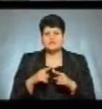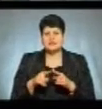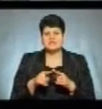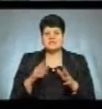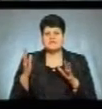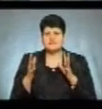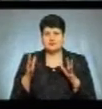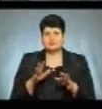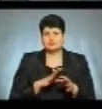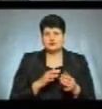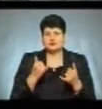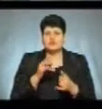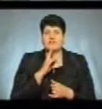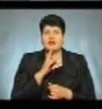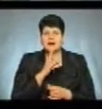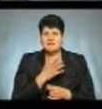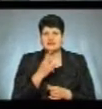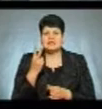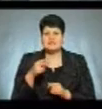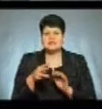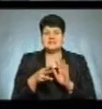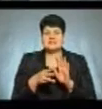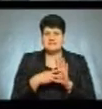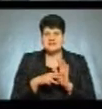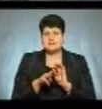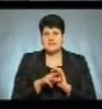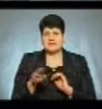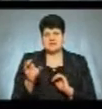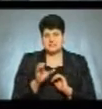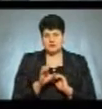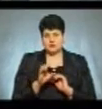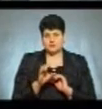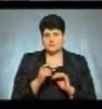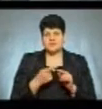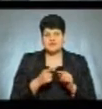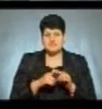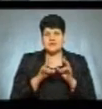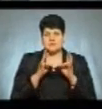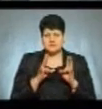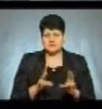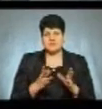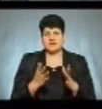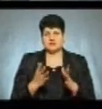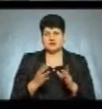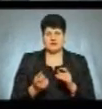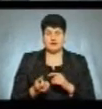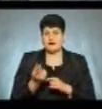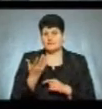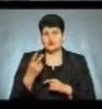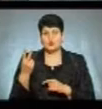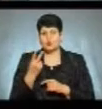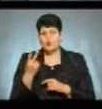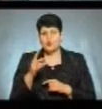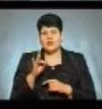швидкість вітру сьогодні зафіксували у Кременці – 28 метрів за секунду. Це небезпечне стихійне метеорологічне явище другого